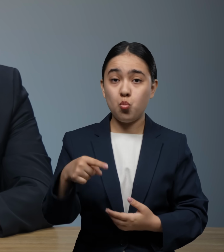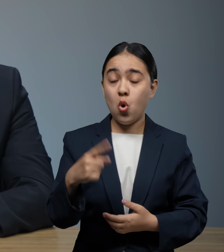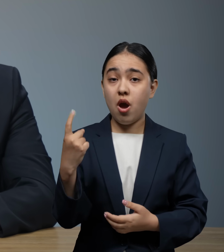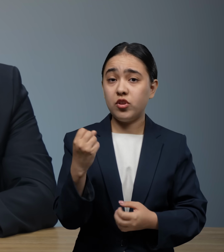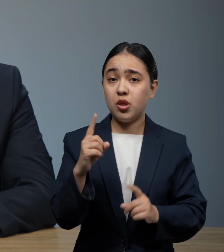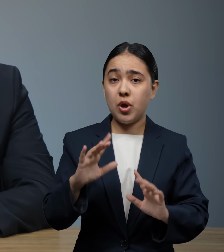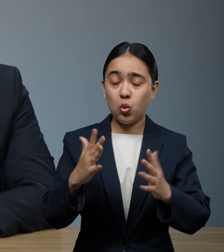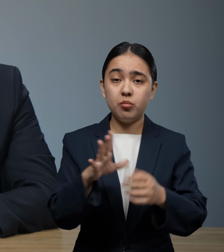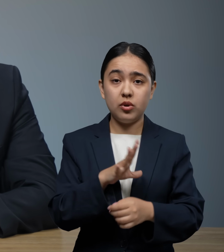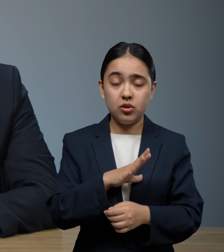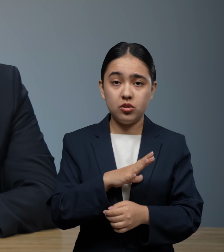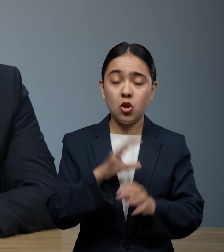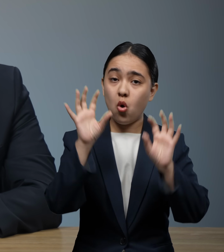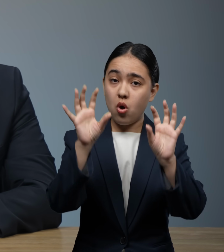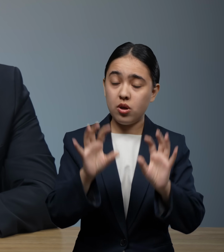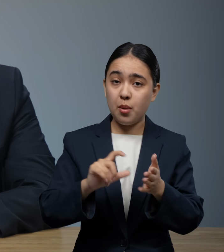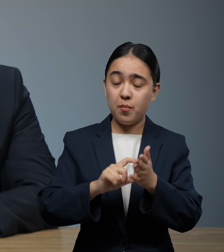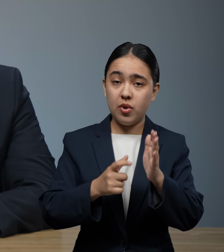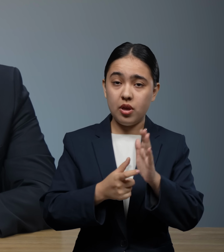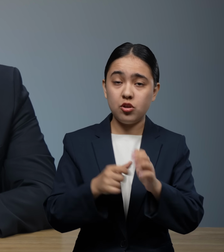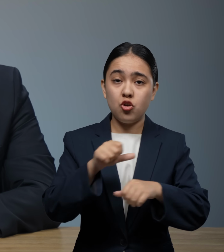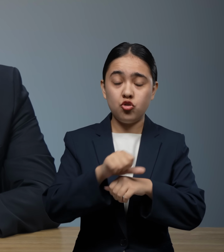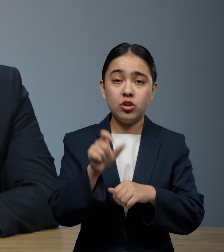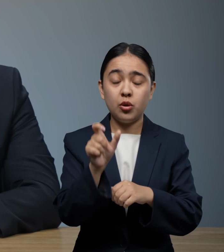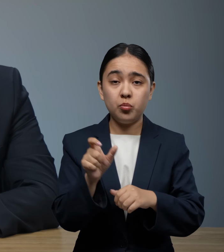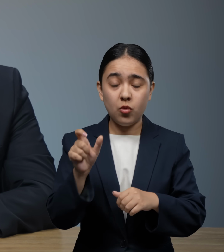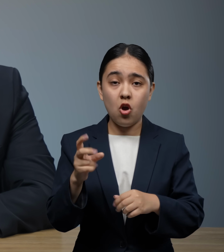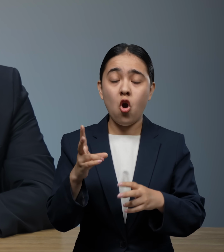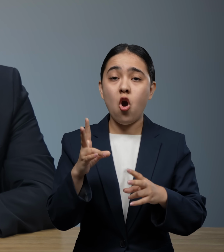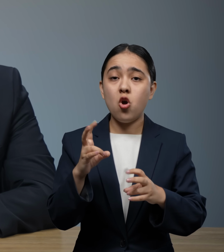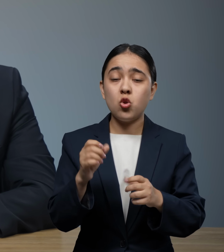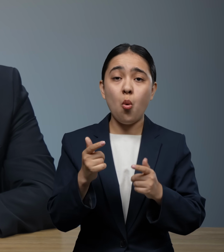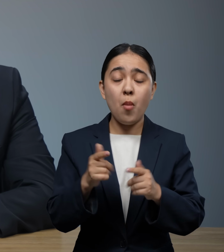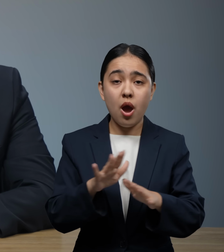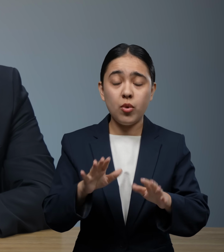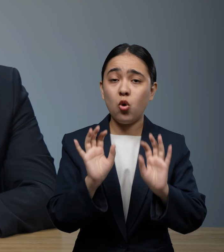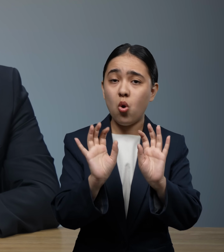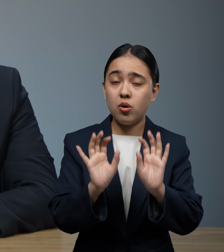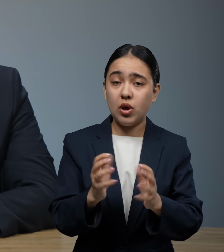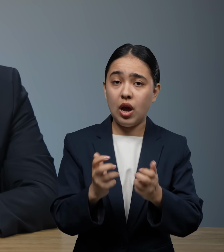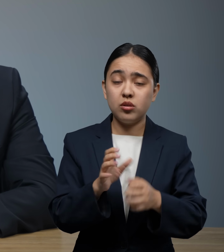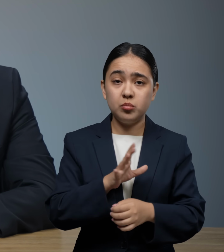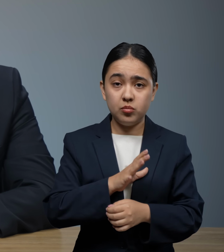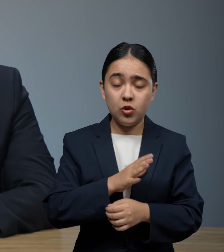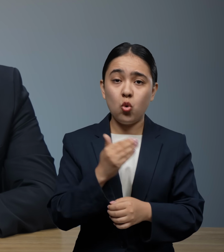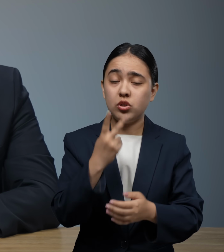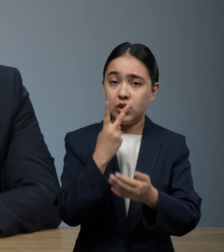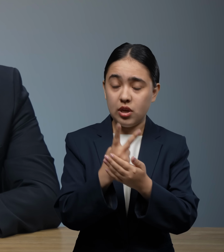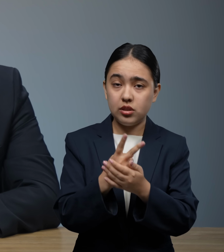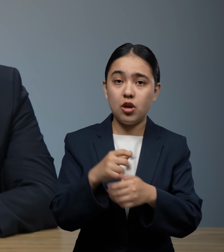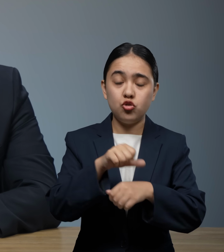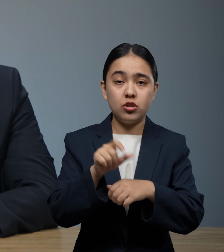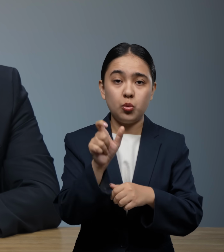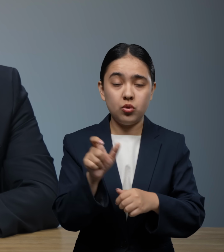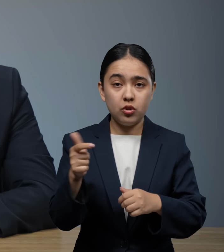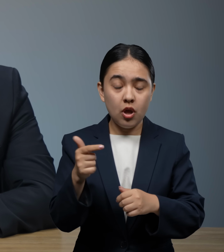Bu hafta yana nimalar ro'y berdi? Qonunchilik palatasi chet el fuqarolarini nomaqbul deb topuvchi qonunni qabul qildi. Unga ko'ra,